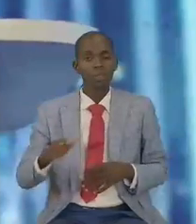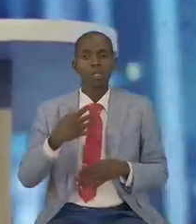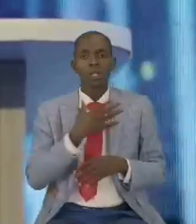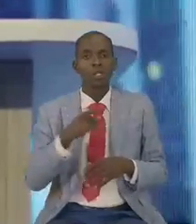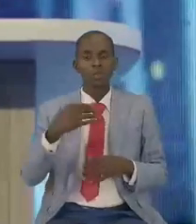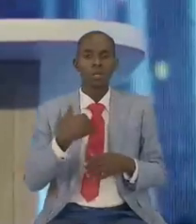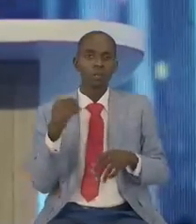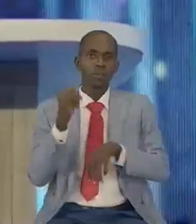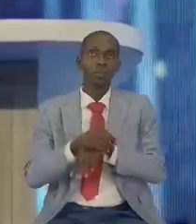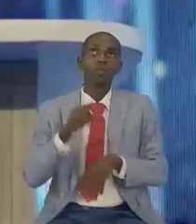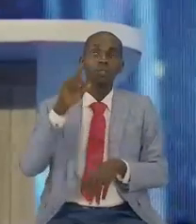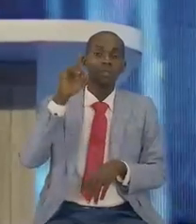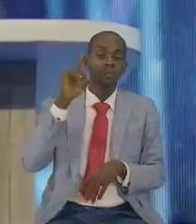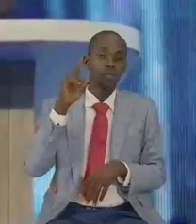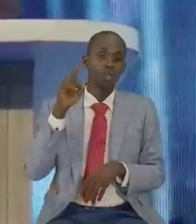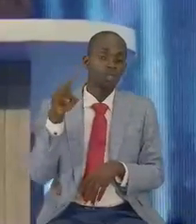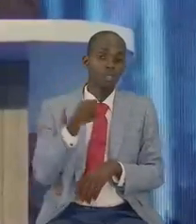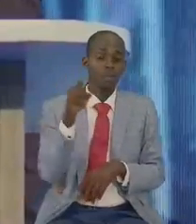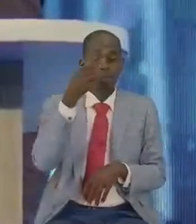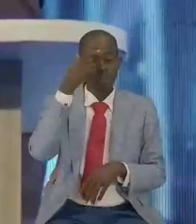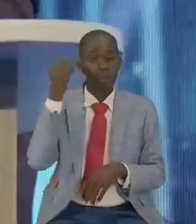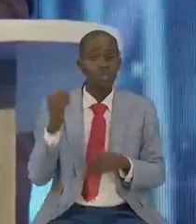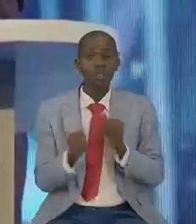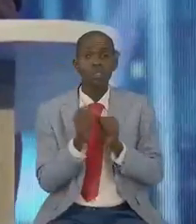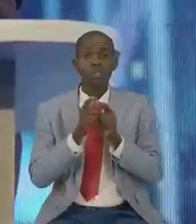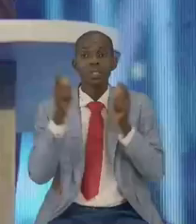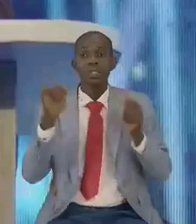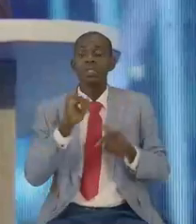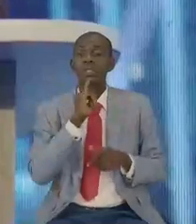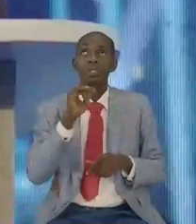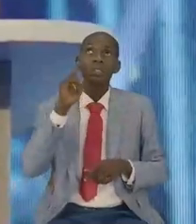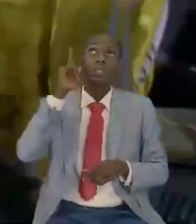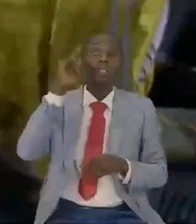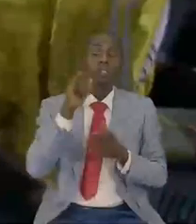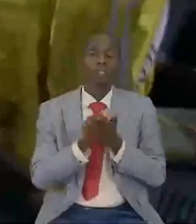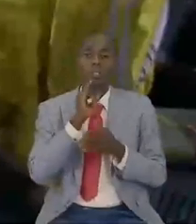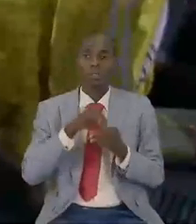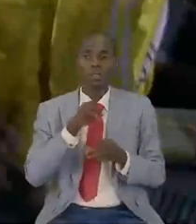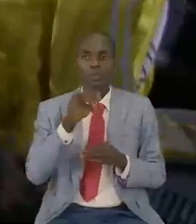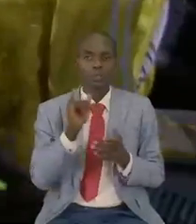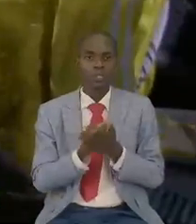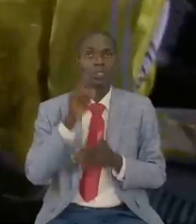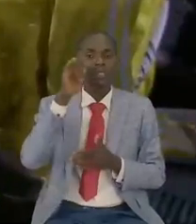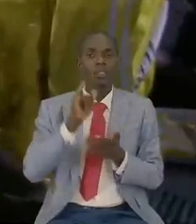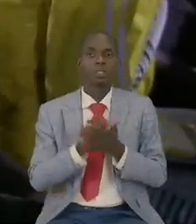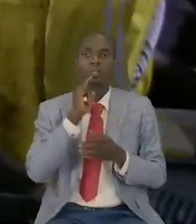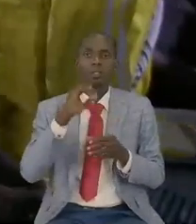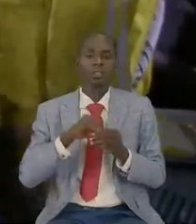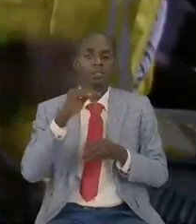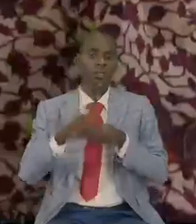Parce que celui qui est en vous, celui qui est en vous est plus grand que celui qui est dans le monde.